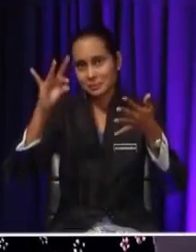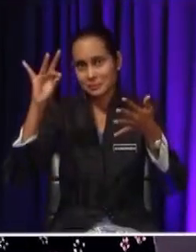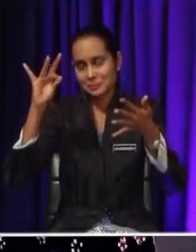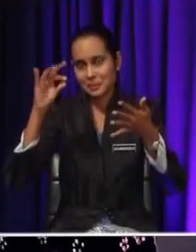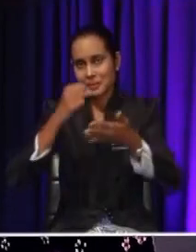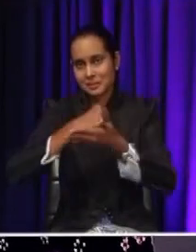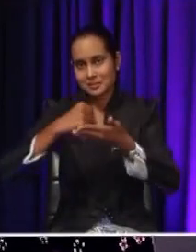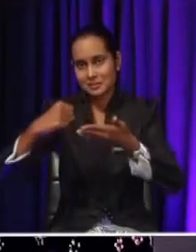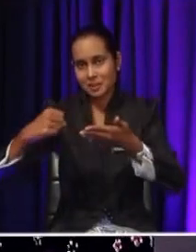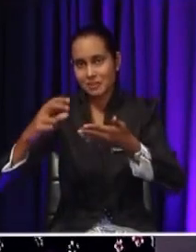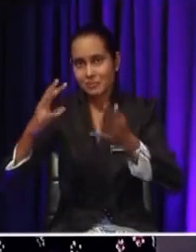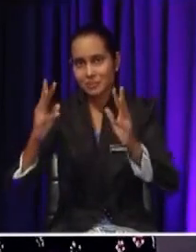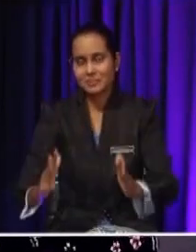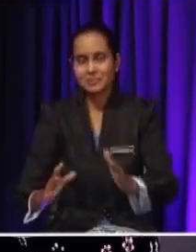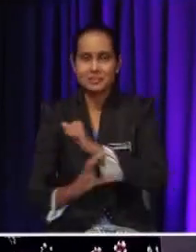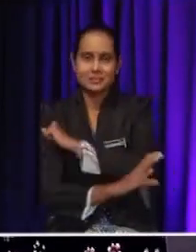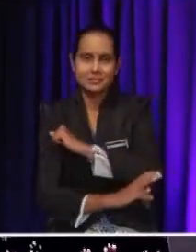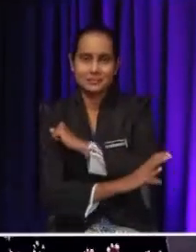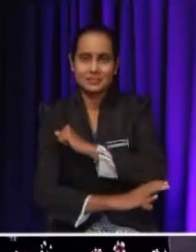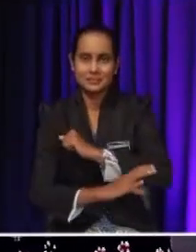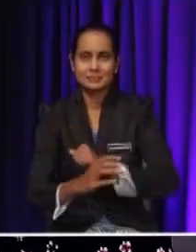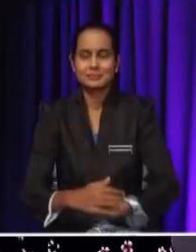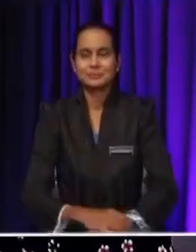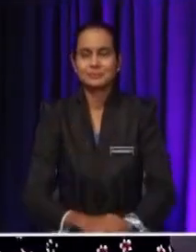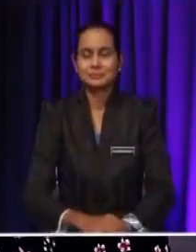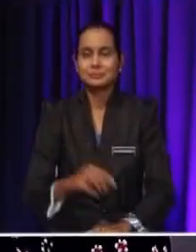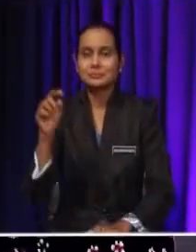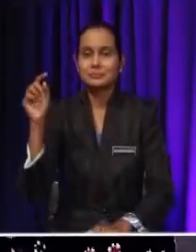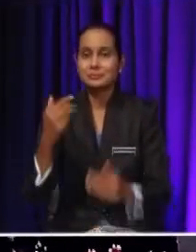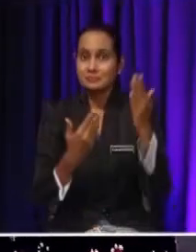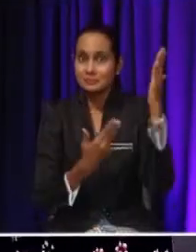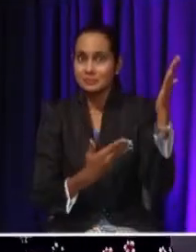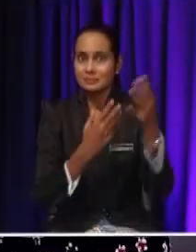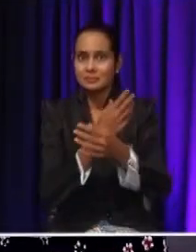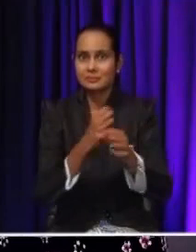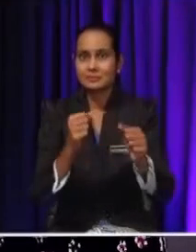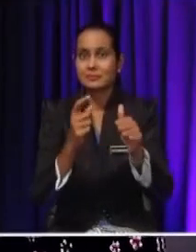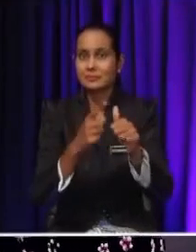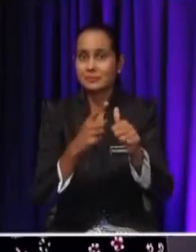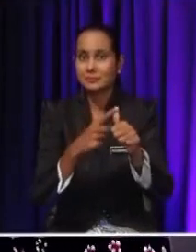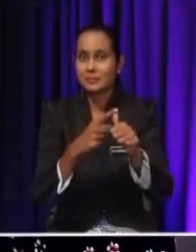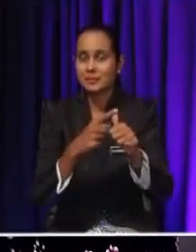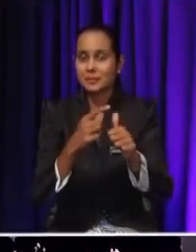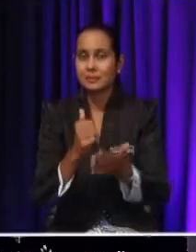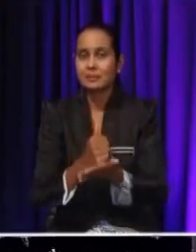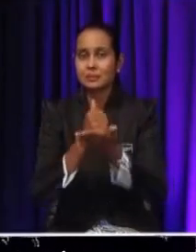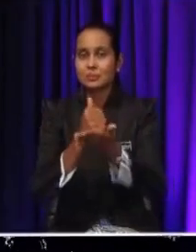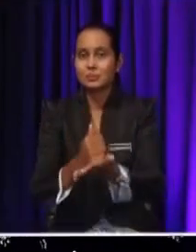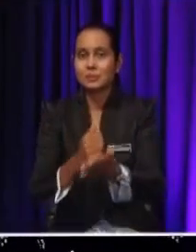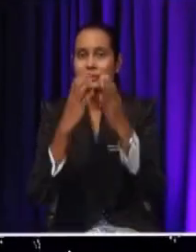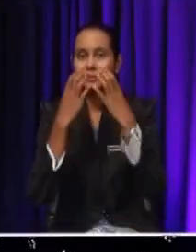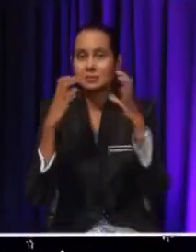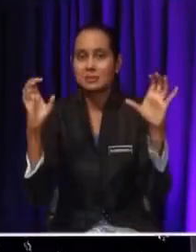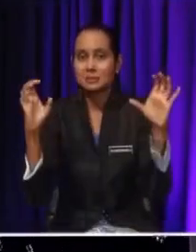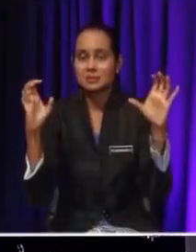di luar sana ataupun apa kalau ndak jadi sastrawan negara inilah persediaannya yang pertama calon memberikan sumbangan yang cemerlang